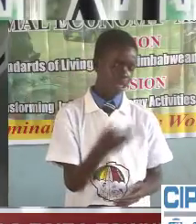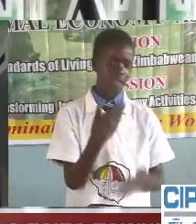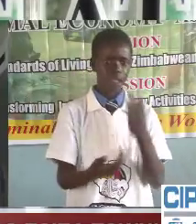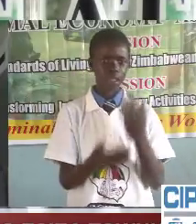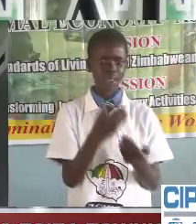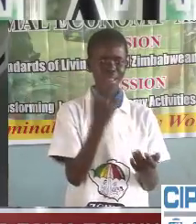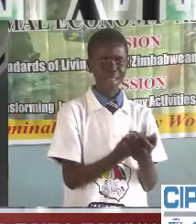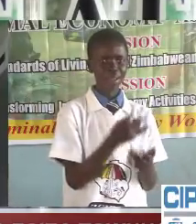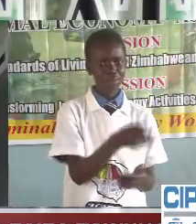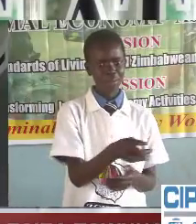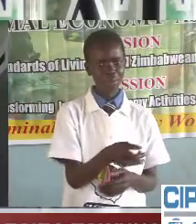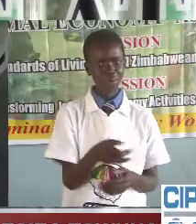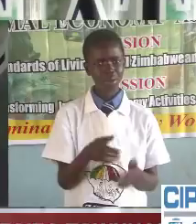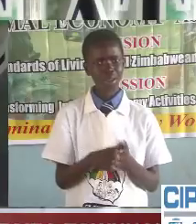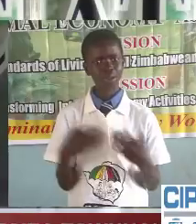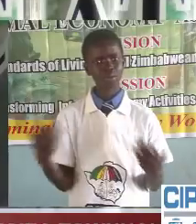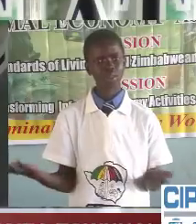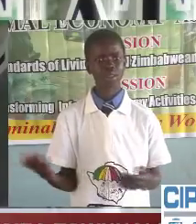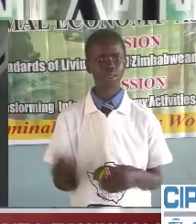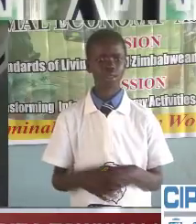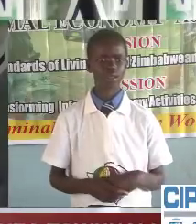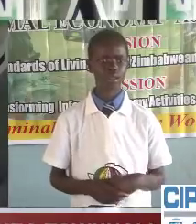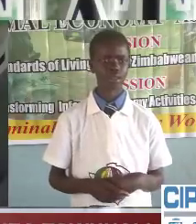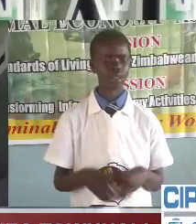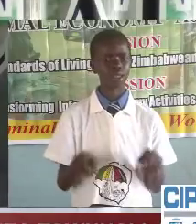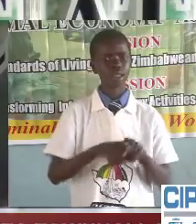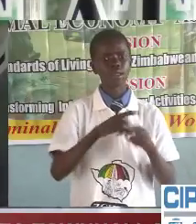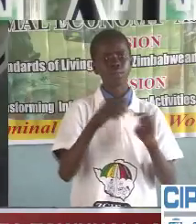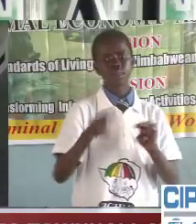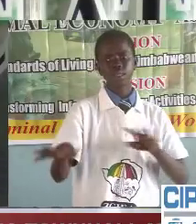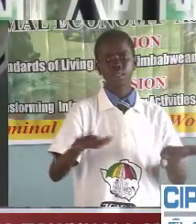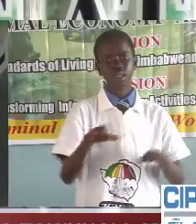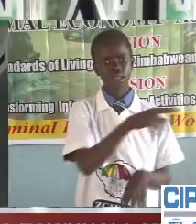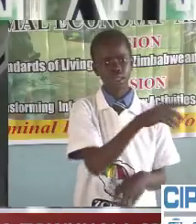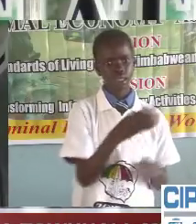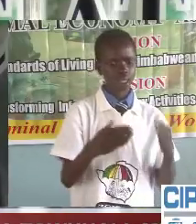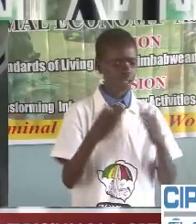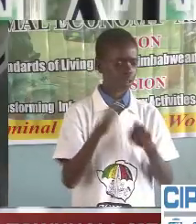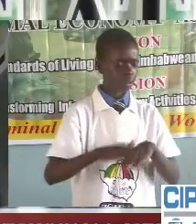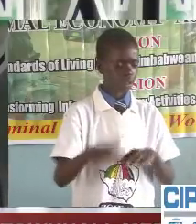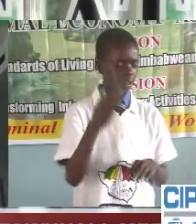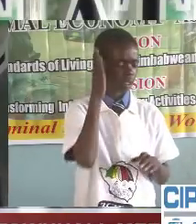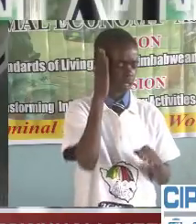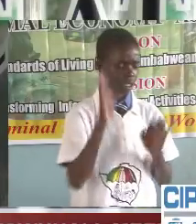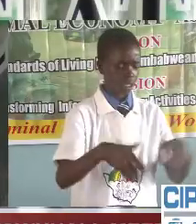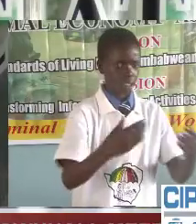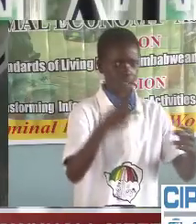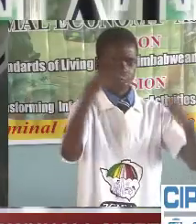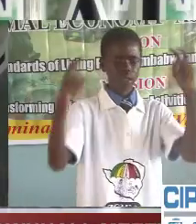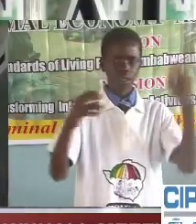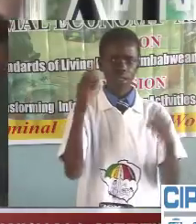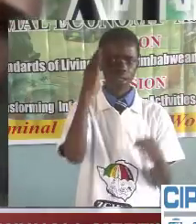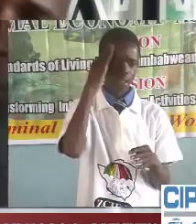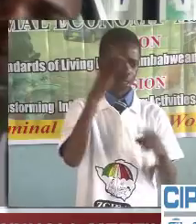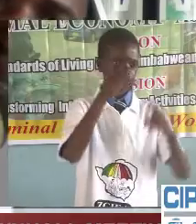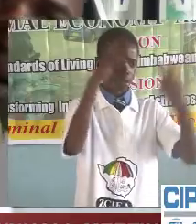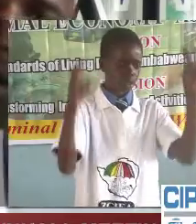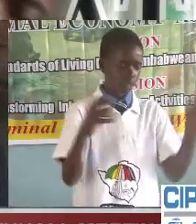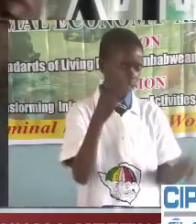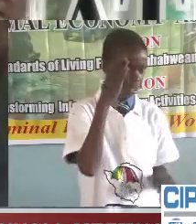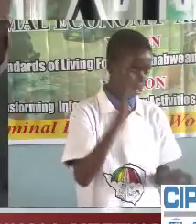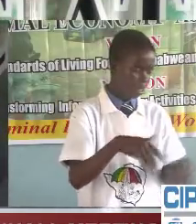ndaisa zvimaflyers izvi ndakumbira kuti zvipinde mamuri nekuti handaisagona kutaura zvose nekuda kwenguva. Ndoda kutanga